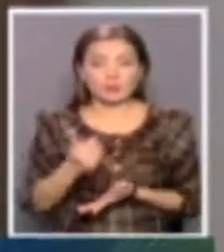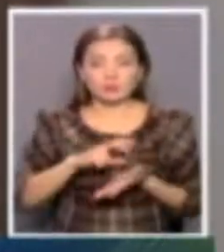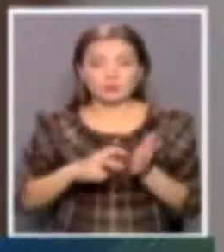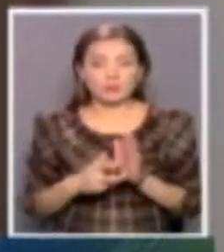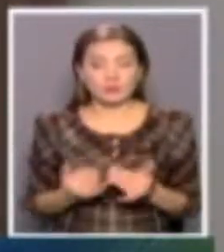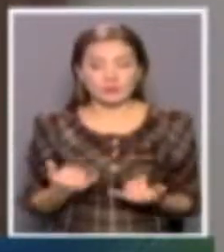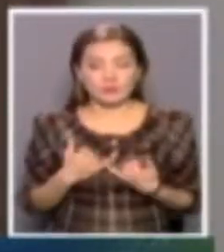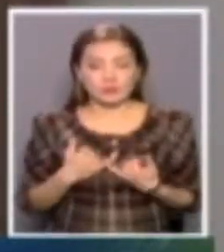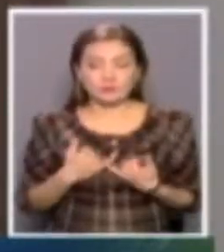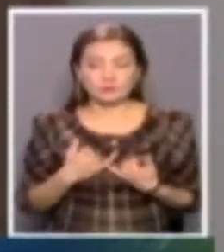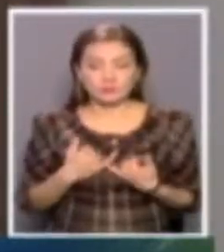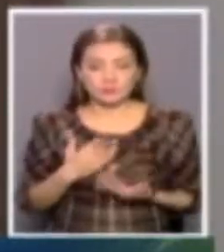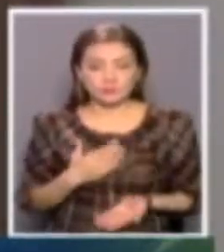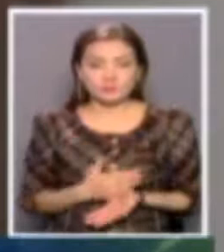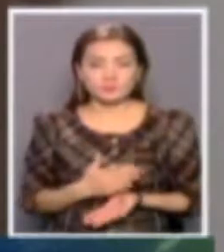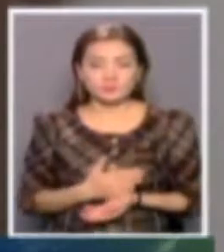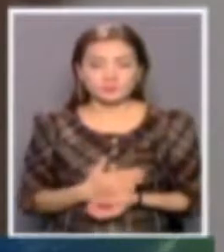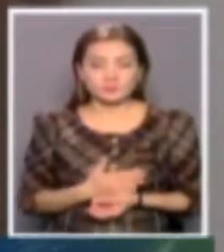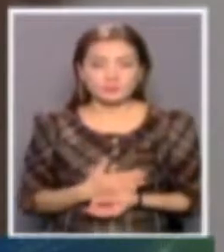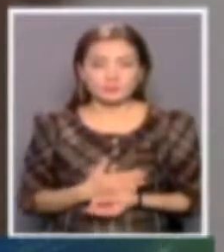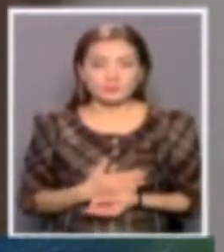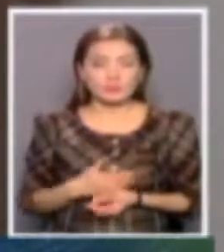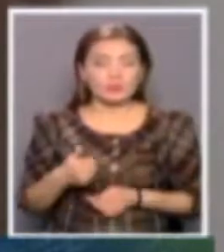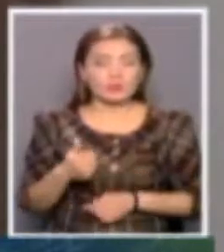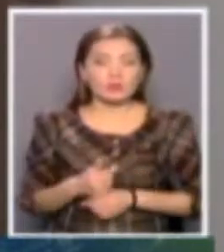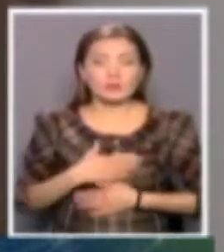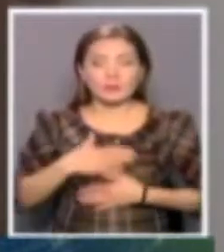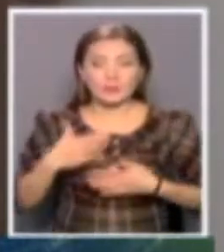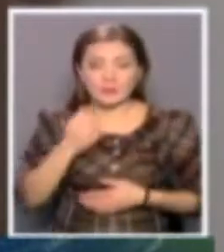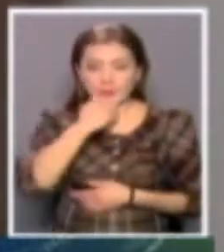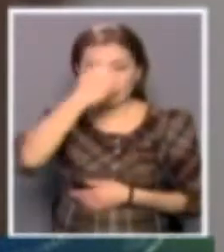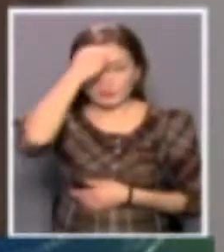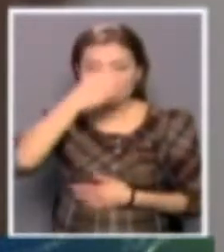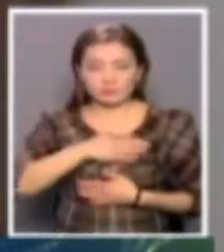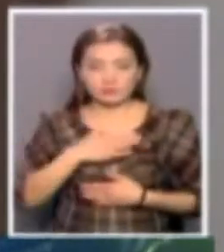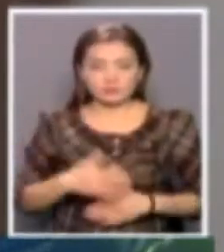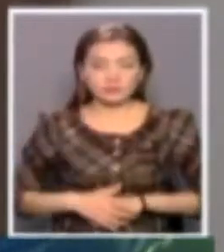бұйырып отыр. Елімізге, елбасымызға көп-көп рахмет айтамыз, алғыс айтамыз.